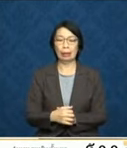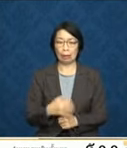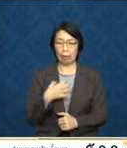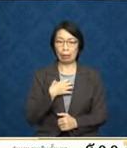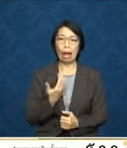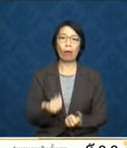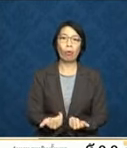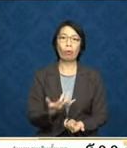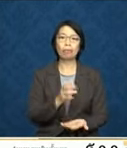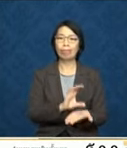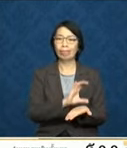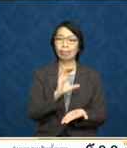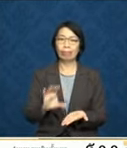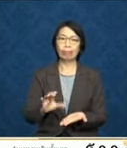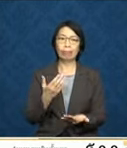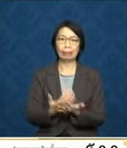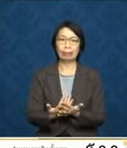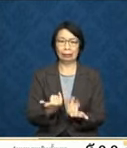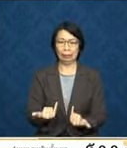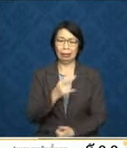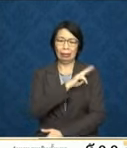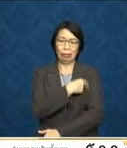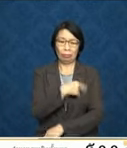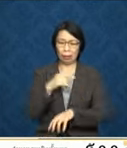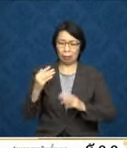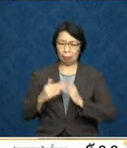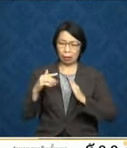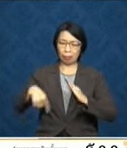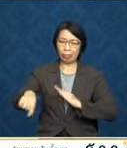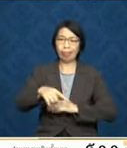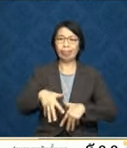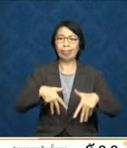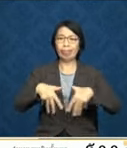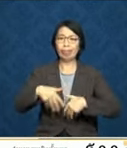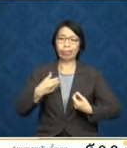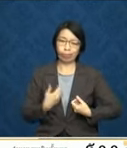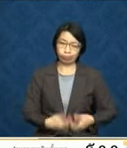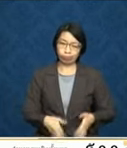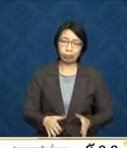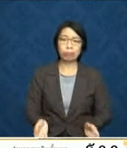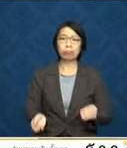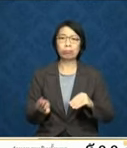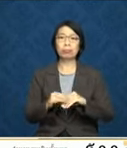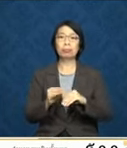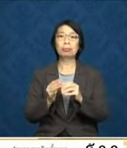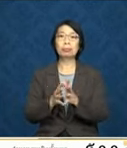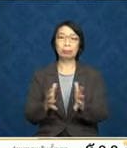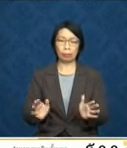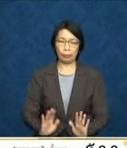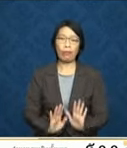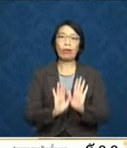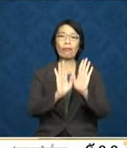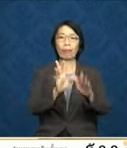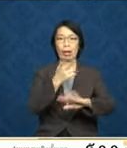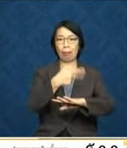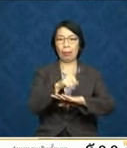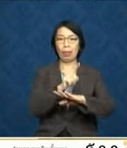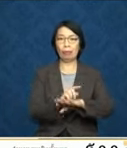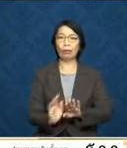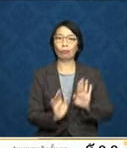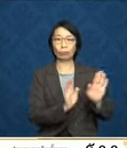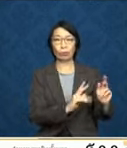องบ่อแดงมีจำนวนประชากรเพิ่มขึ้นเรื่อยๆทุกปีดิฉัน จึงฝากท่านประธานไปยังกระทรวงสาธารณ